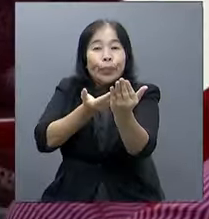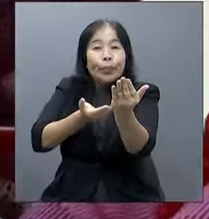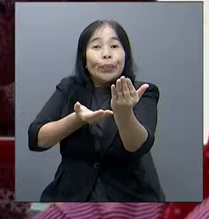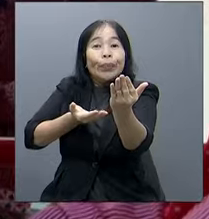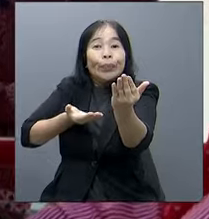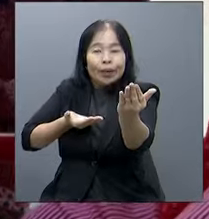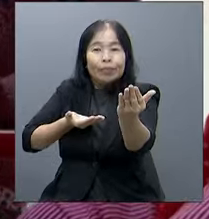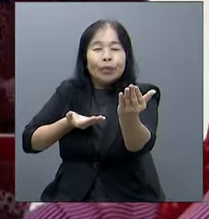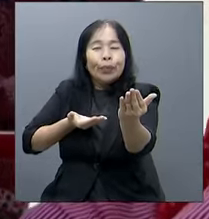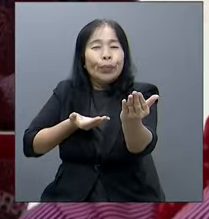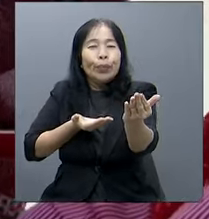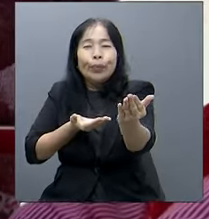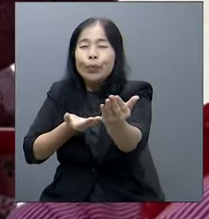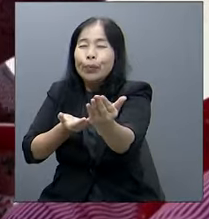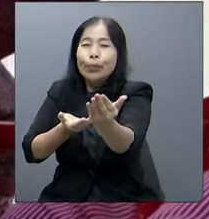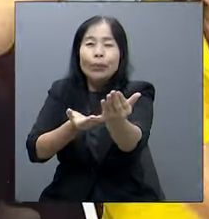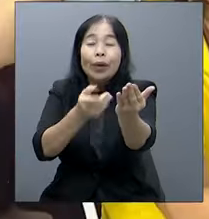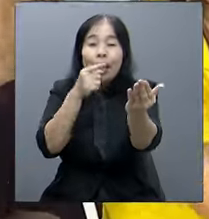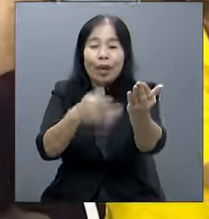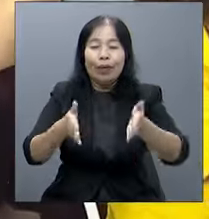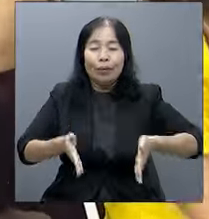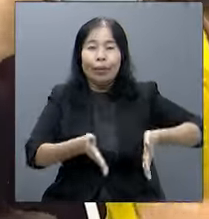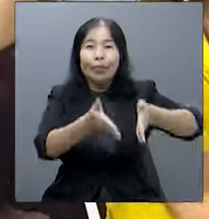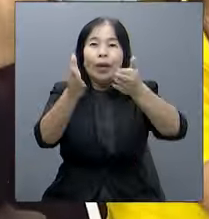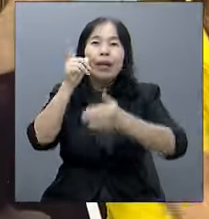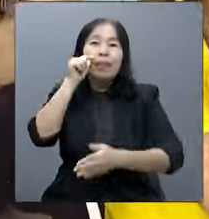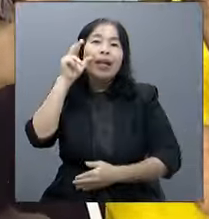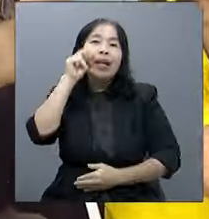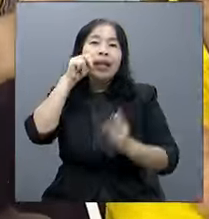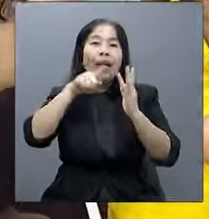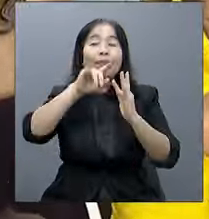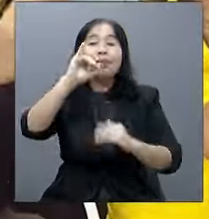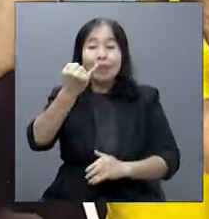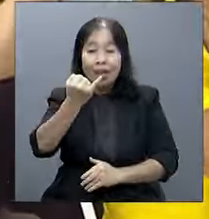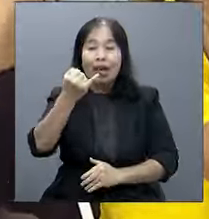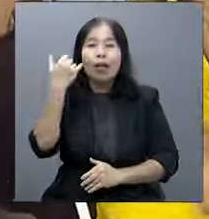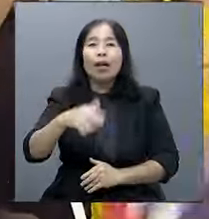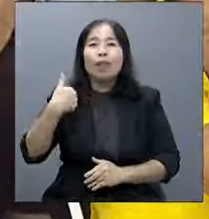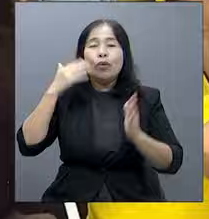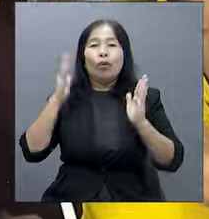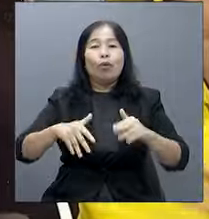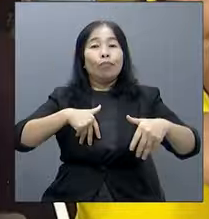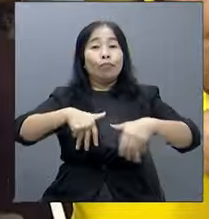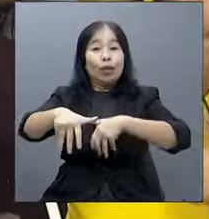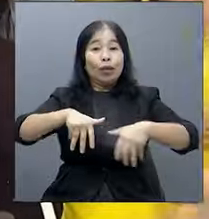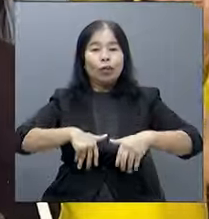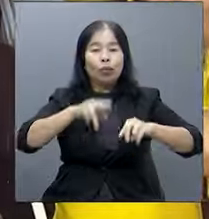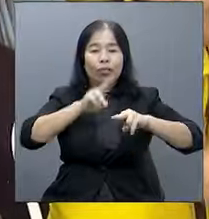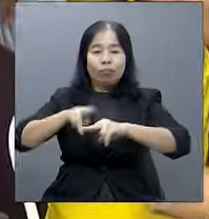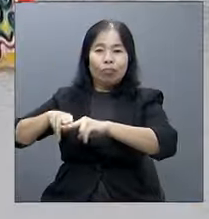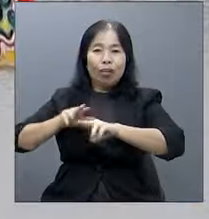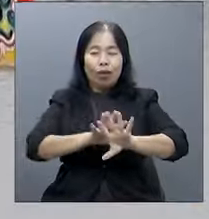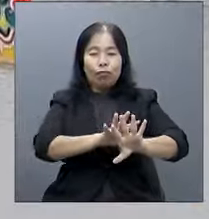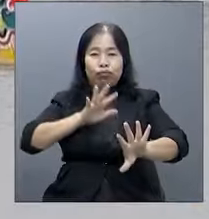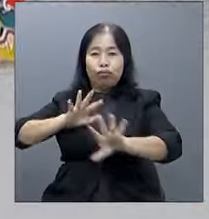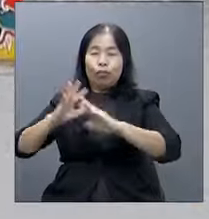ไปในแ่น้ำเจ้าพระยาจากท่าวาสุกรีถึวดอดุนราชวรารามก็ได้เปิดให้ประชาชนร่วมรับชมความงดงามทั้ง